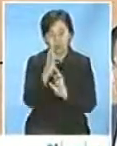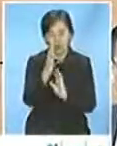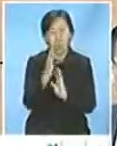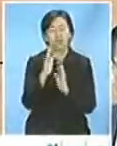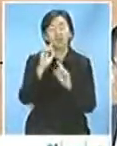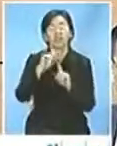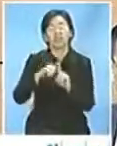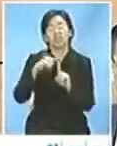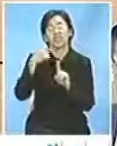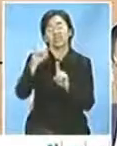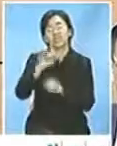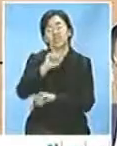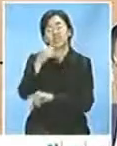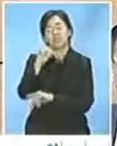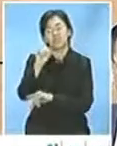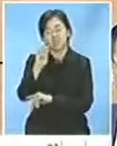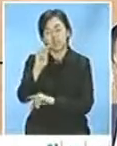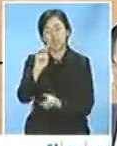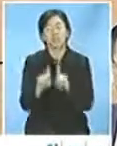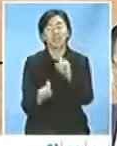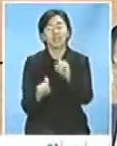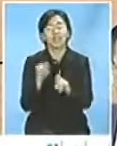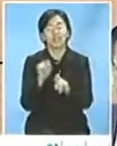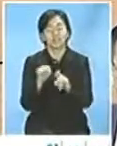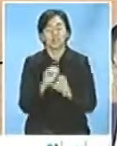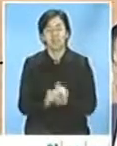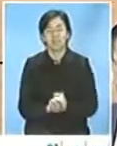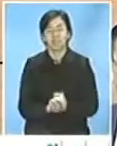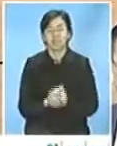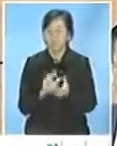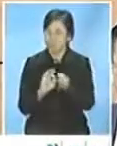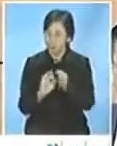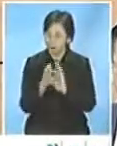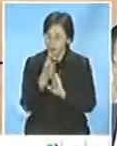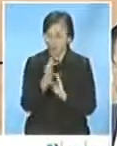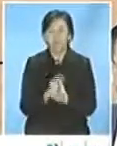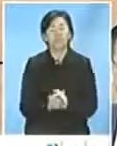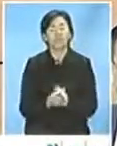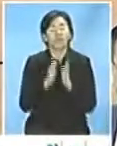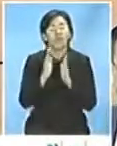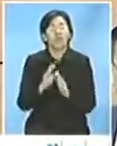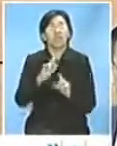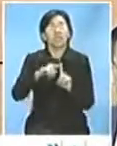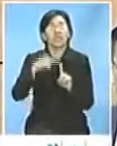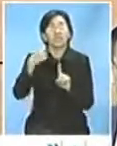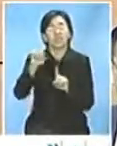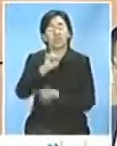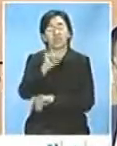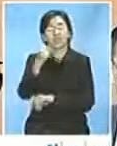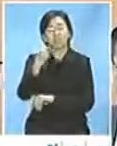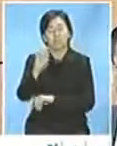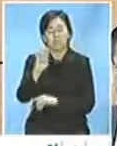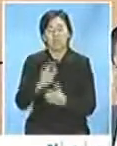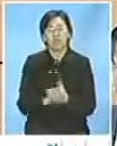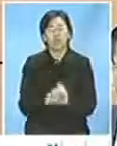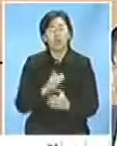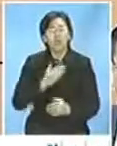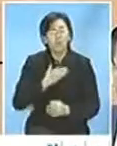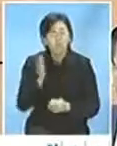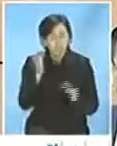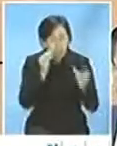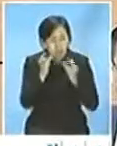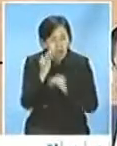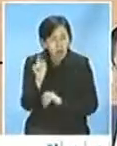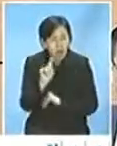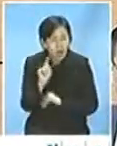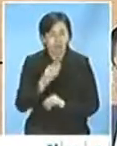14ตุลาคมใช้คำว่าพิธีพระราชทานเพลิงศพวีรชน14ตุลาคมผมรู้มาจากไหนครับผมเ